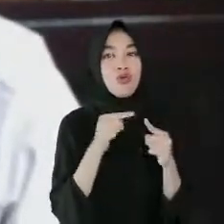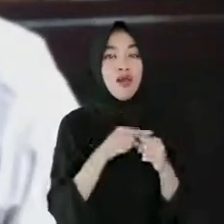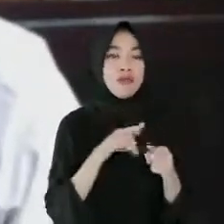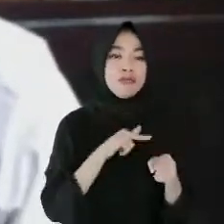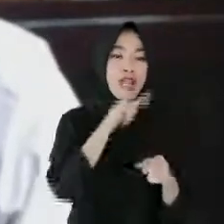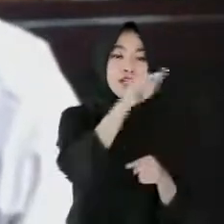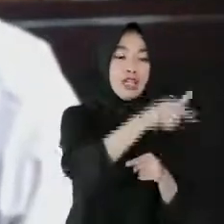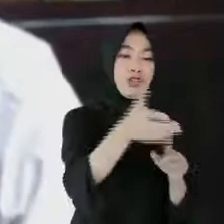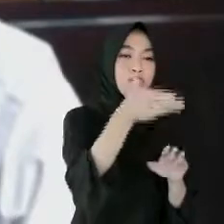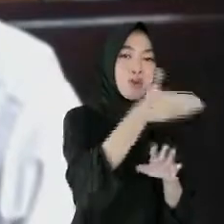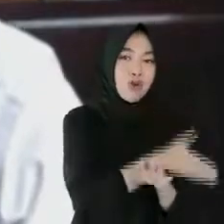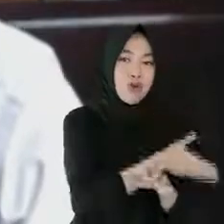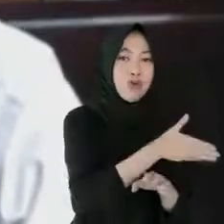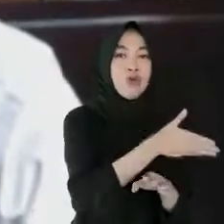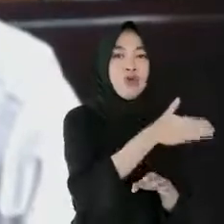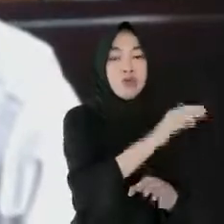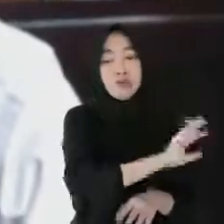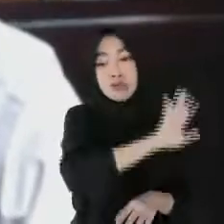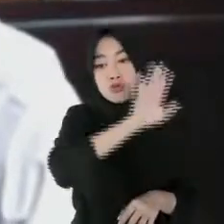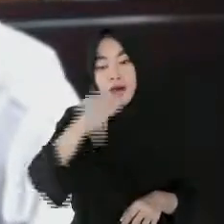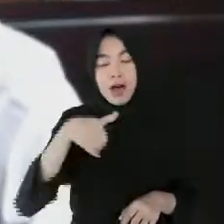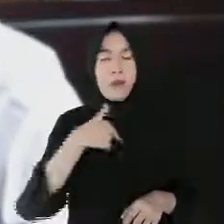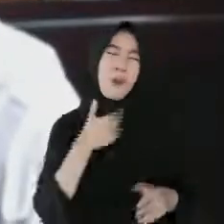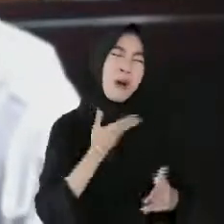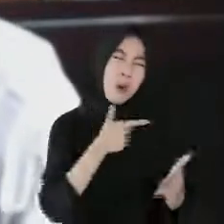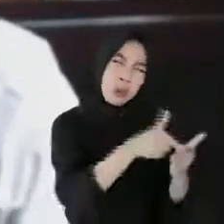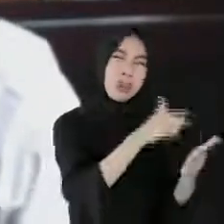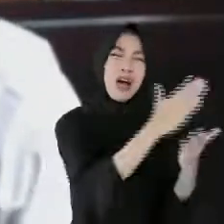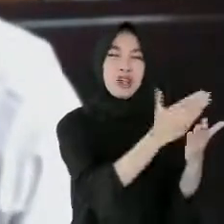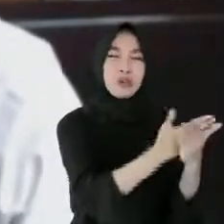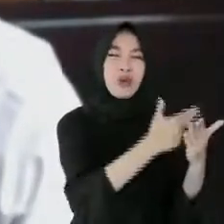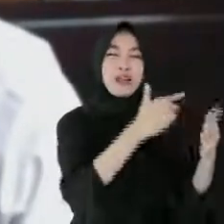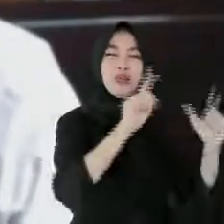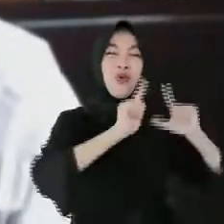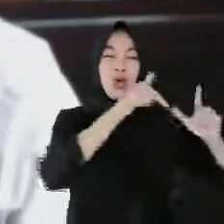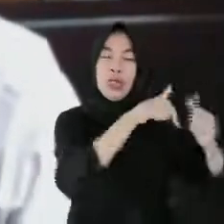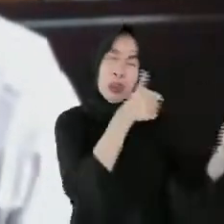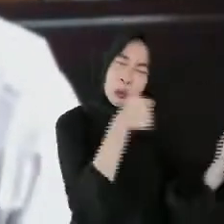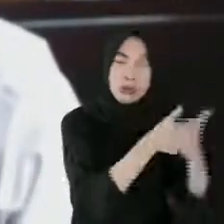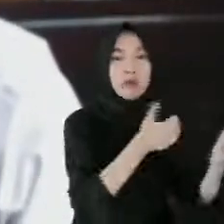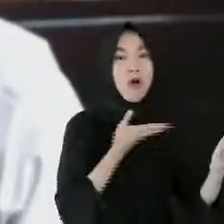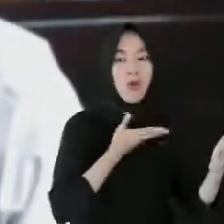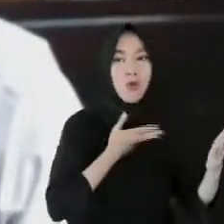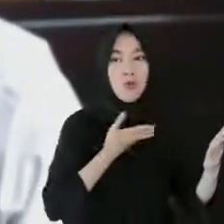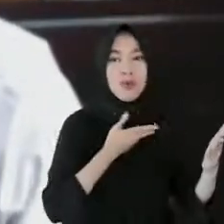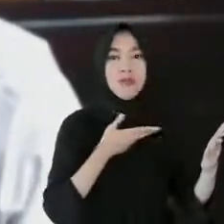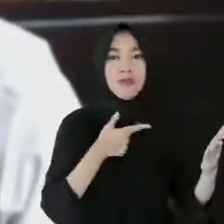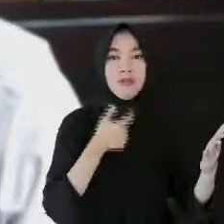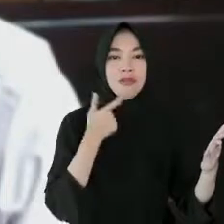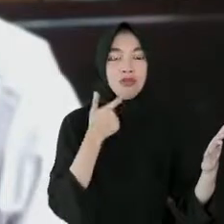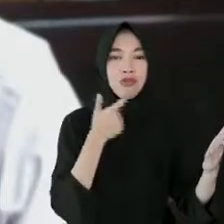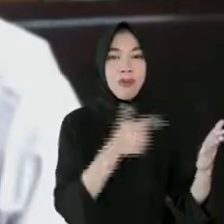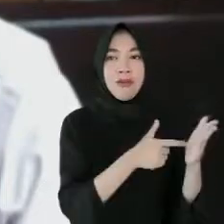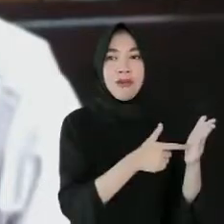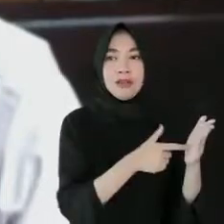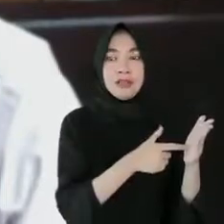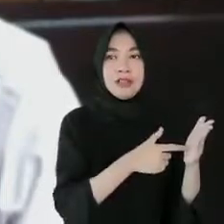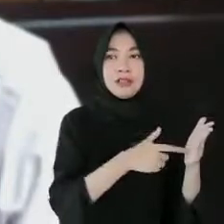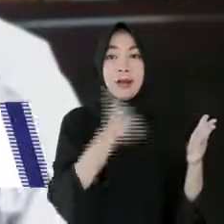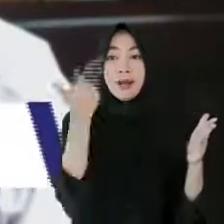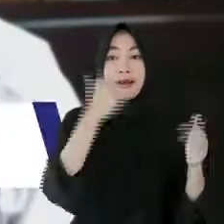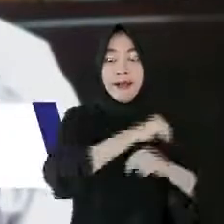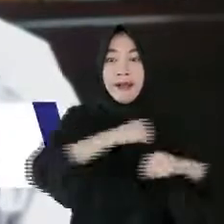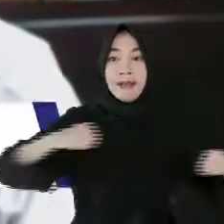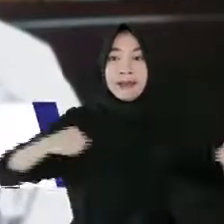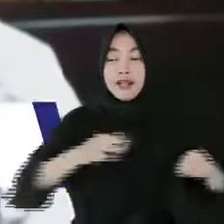kedatangan Kemudian pada saat ulangan kami itu pengennya 100% Kemarin pada saat para atlet peraih